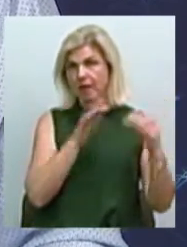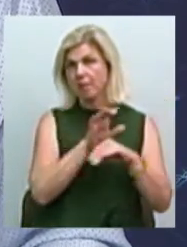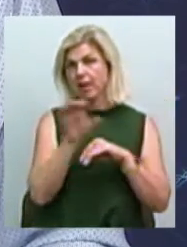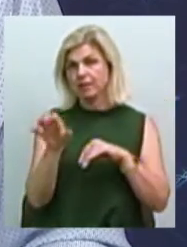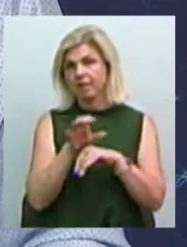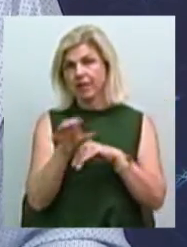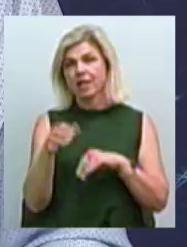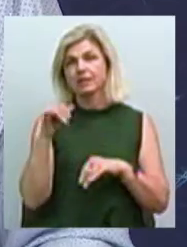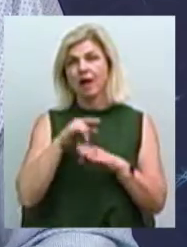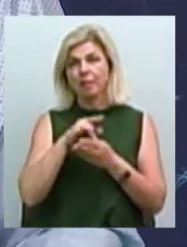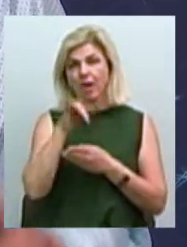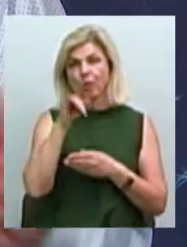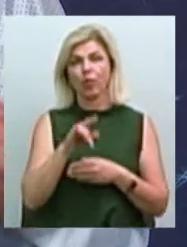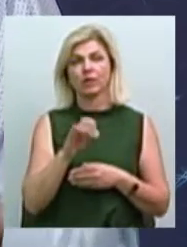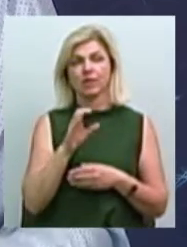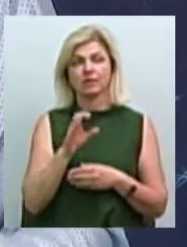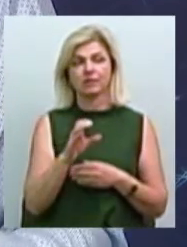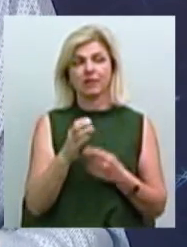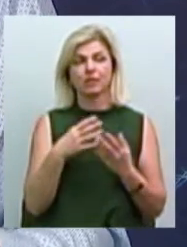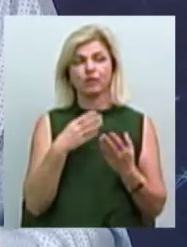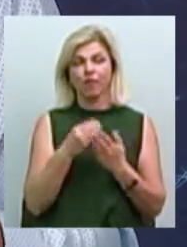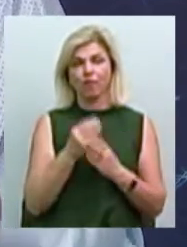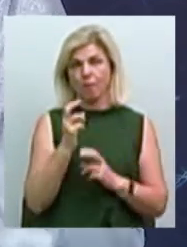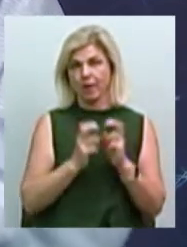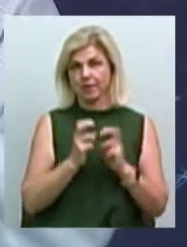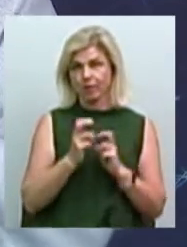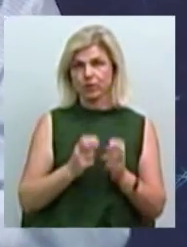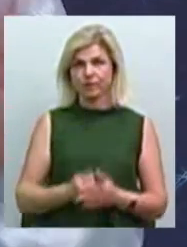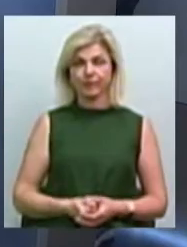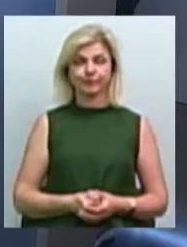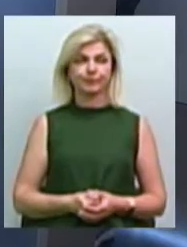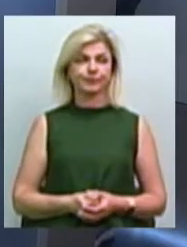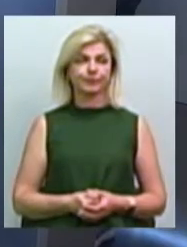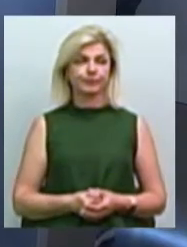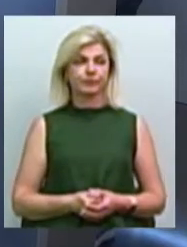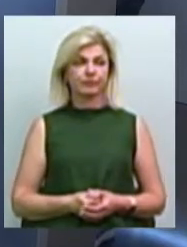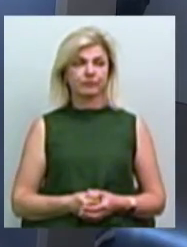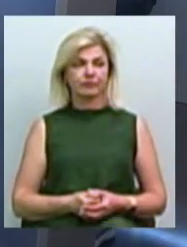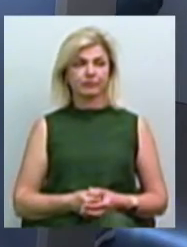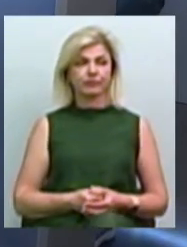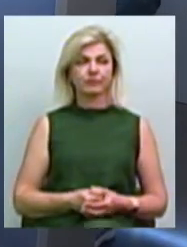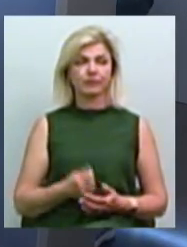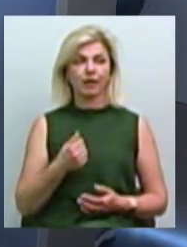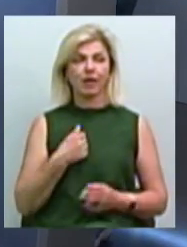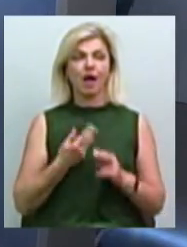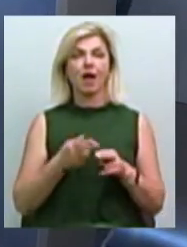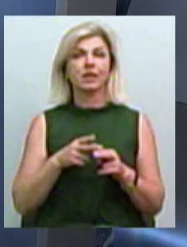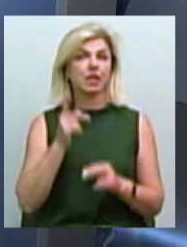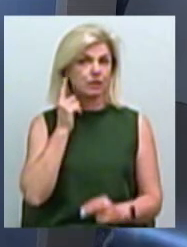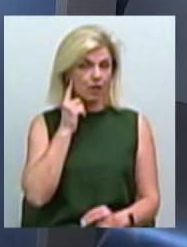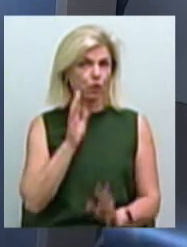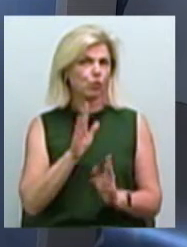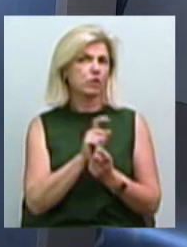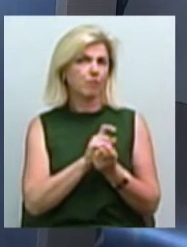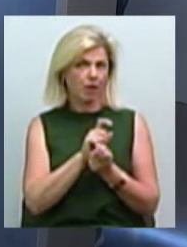самолеты с авиационными двигателями, но только своего собственного производства. Я здесь багато про це чув, але лише на рівні чуток. У вас є підтвердження